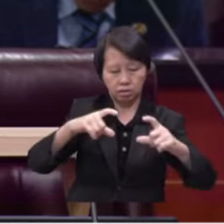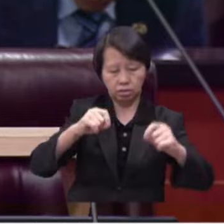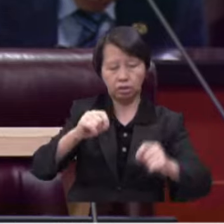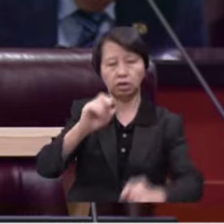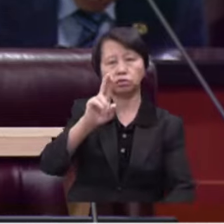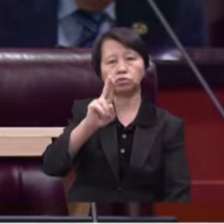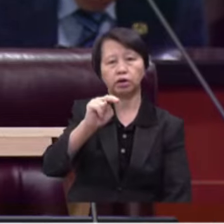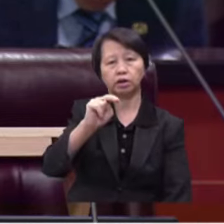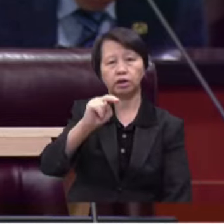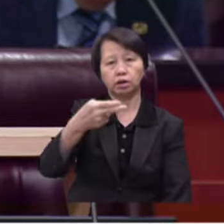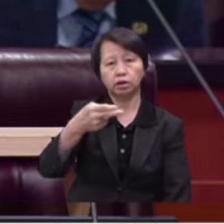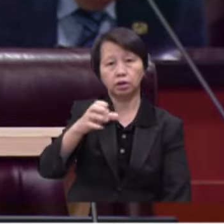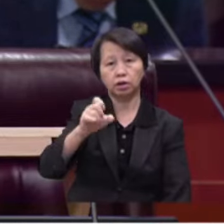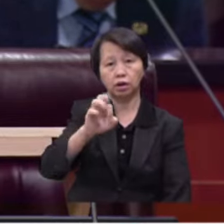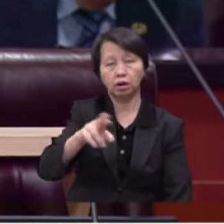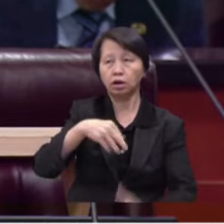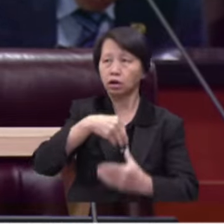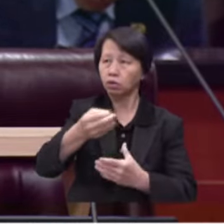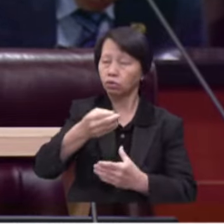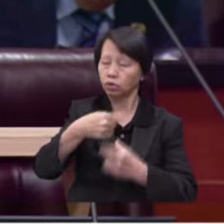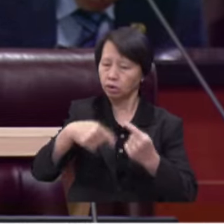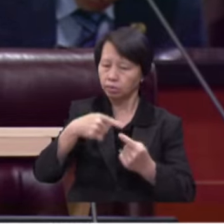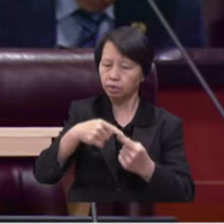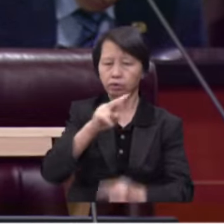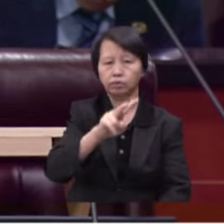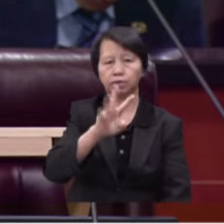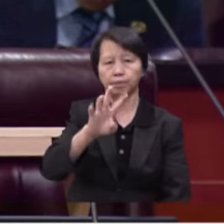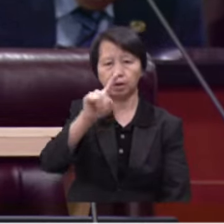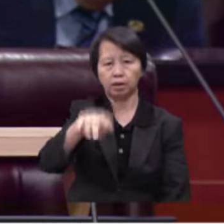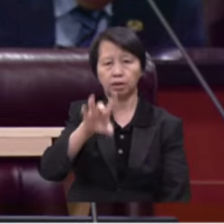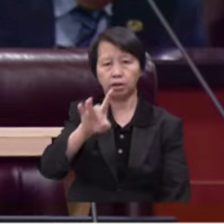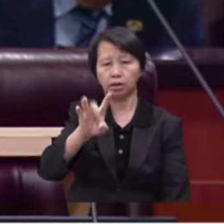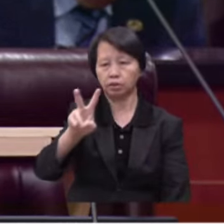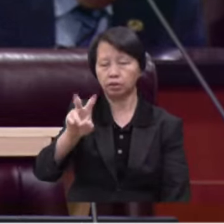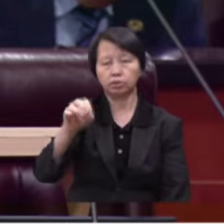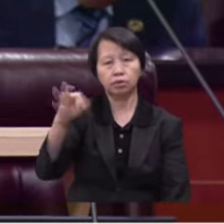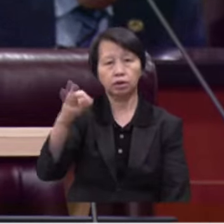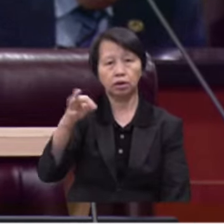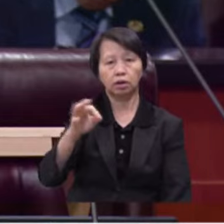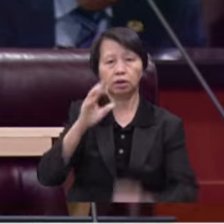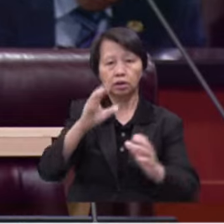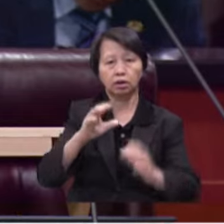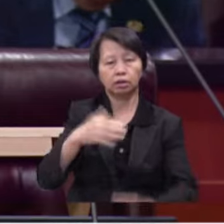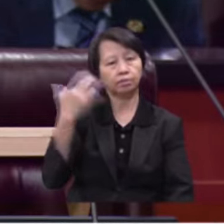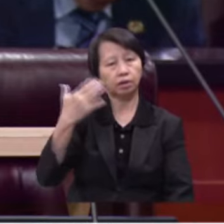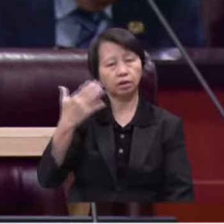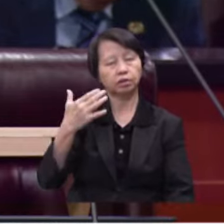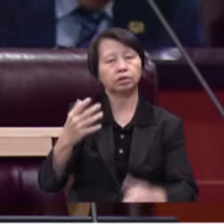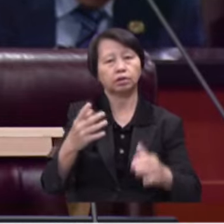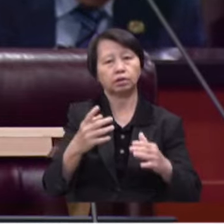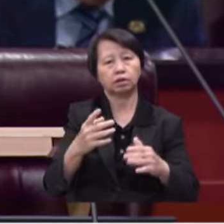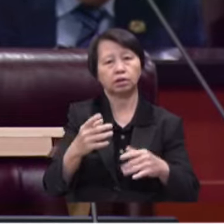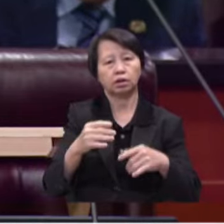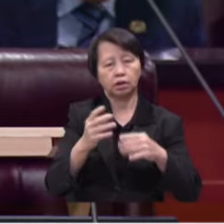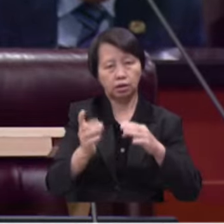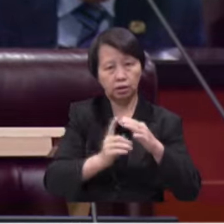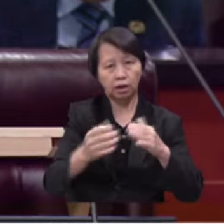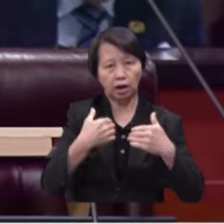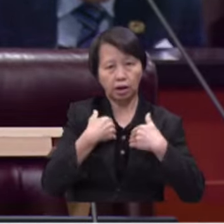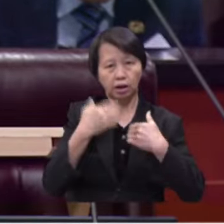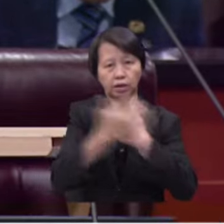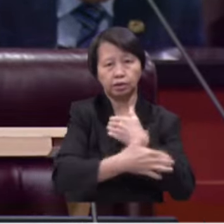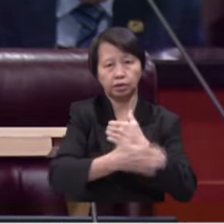yang telah dikeluarkan pada 24 ogust 2019 secara amnya dasar-dasar sejarah